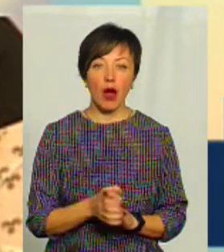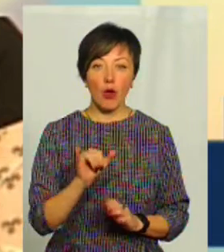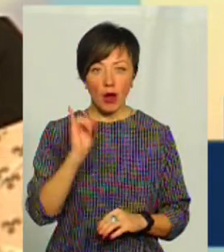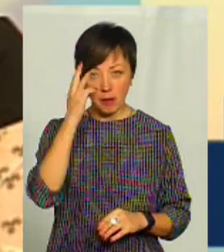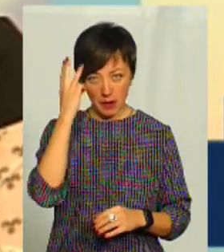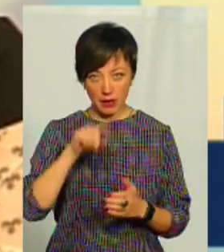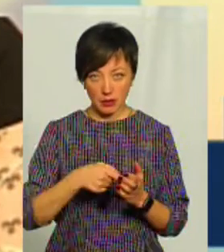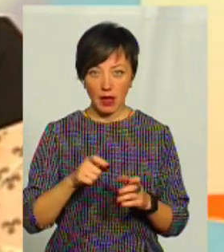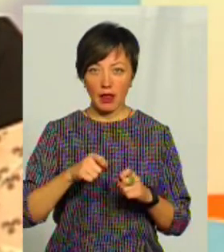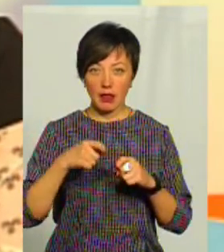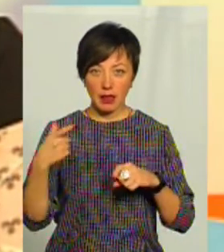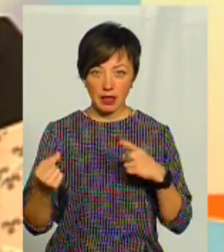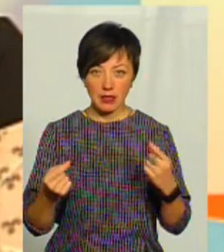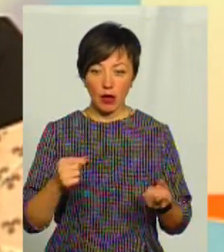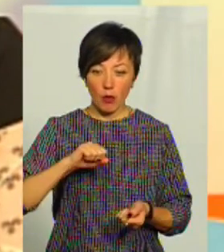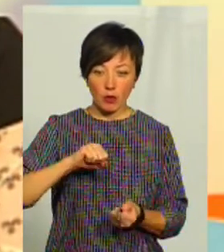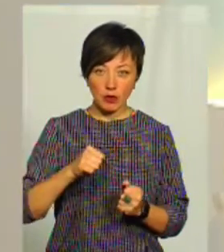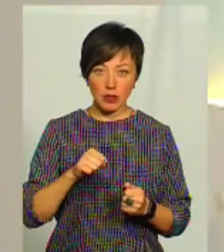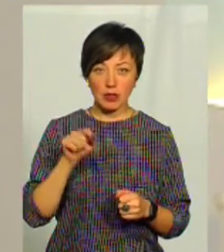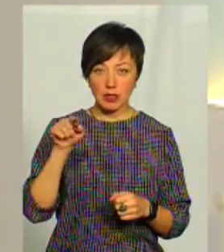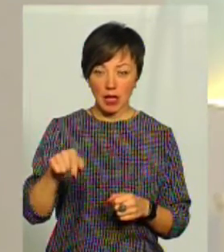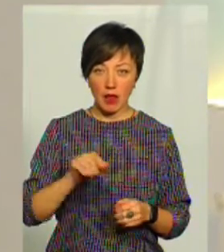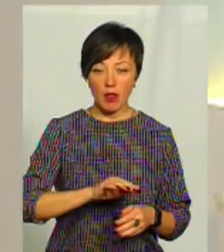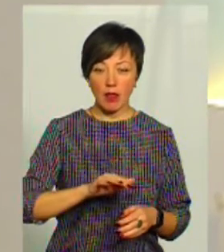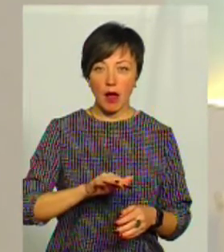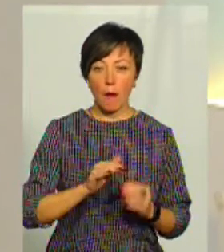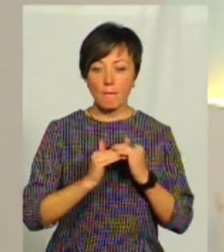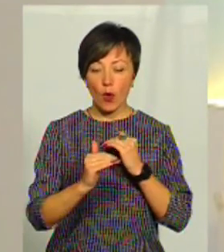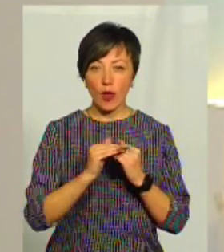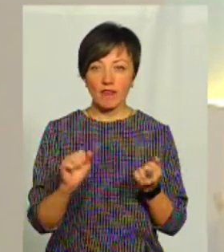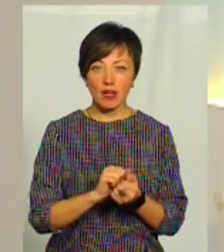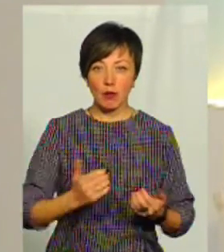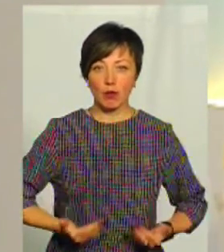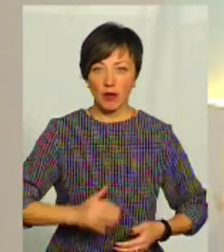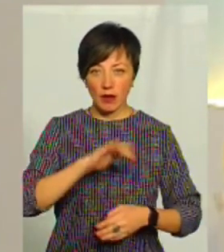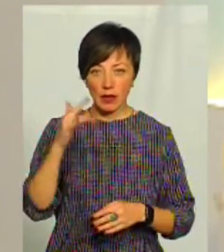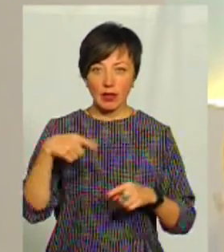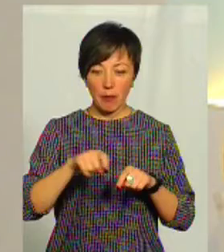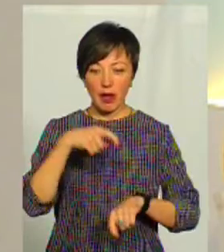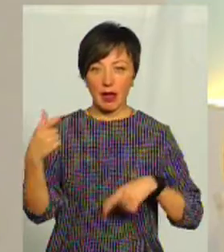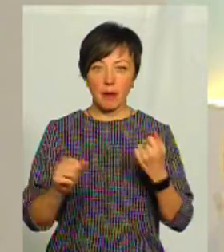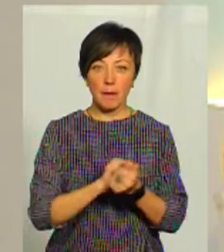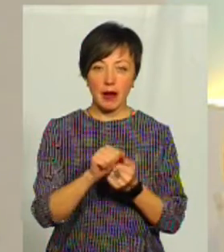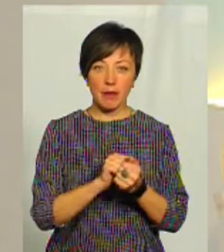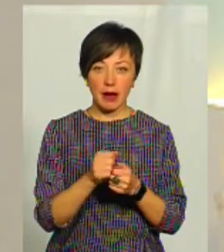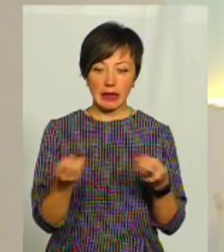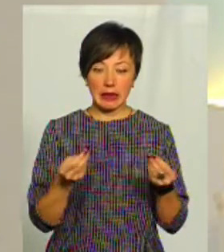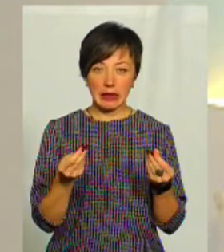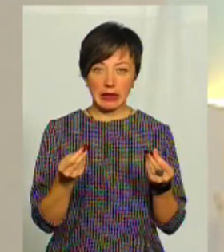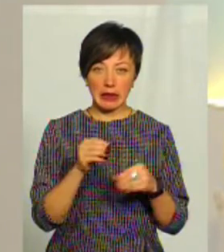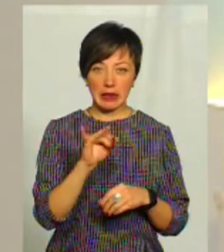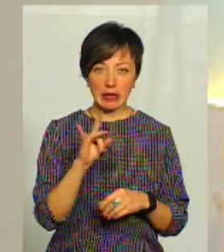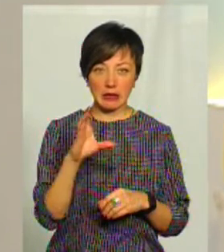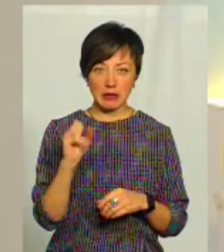у Хмельницькому листя компостується на полігоні твердих побутових відходів, і там же гілля перемелують у тирсу. Про це